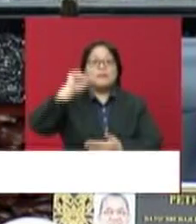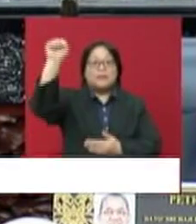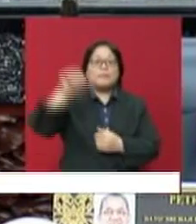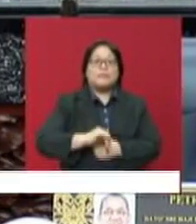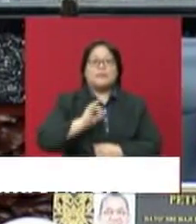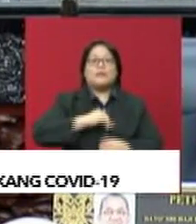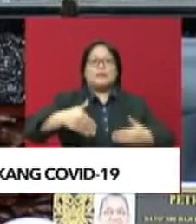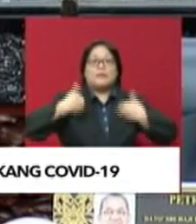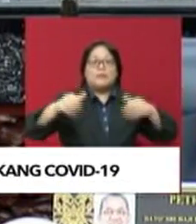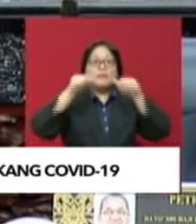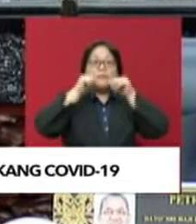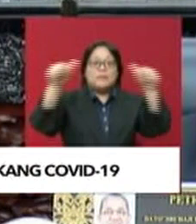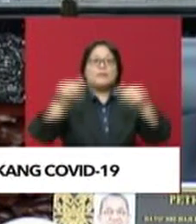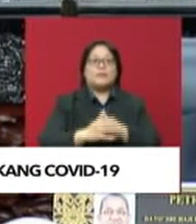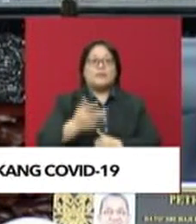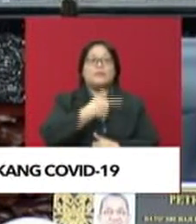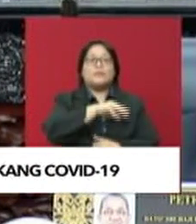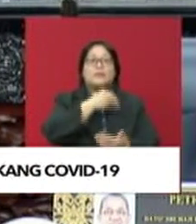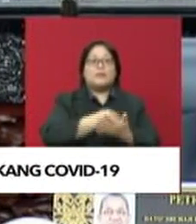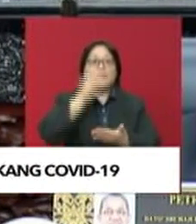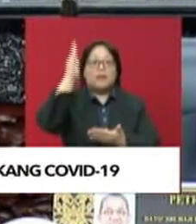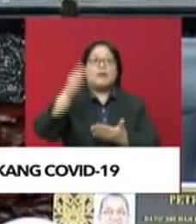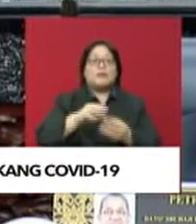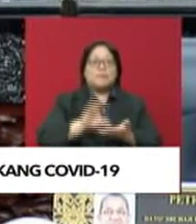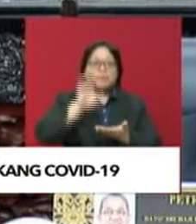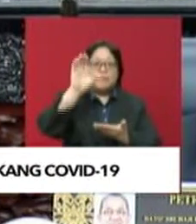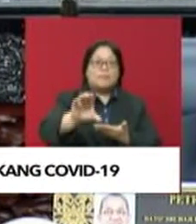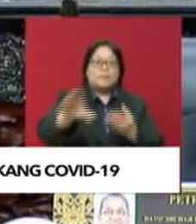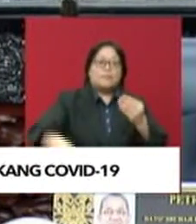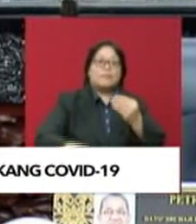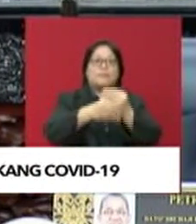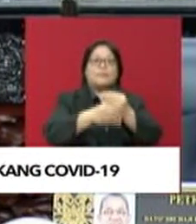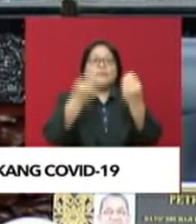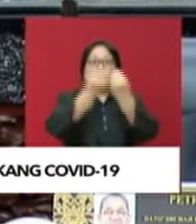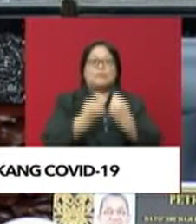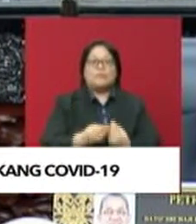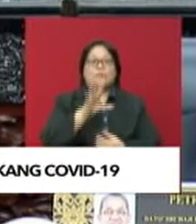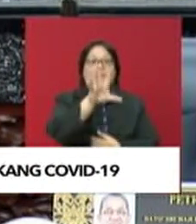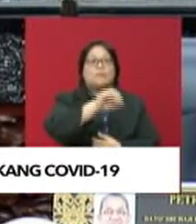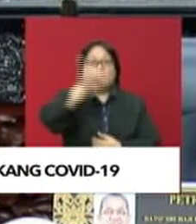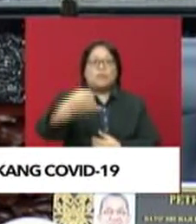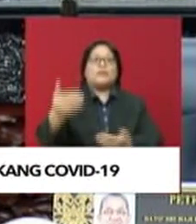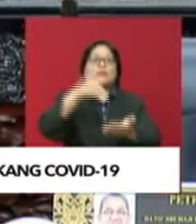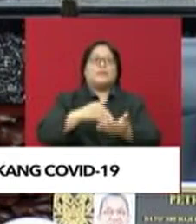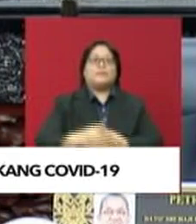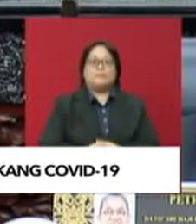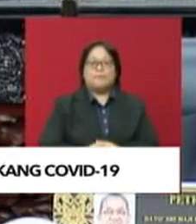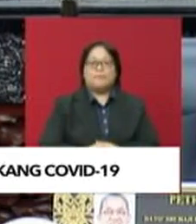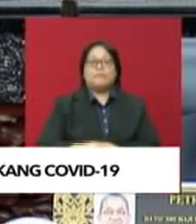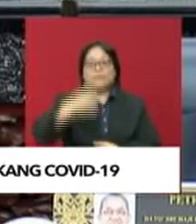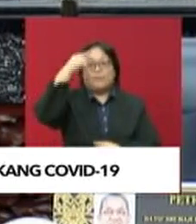sukacita diumumkan bahwa kementerian keuangan akan menyalurkan dana tambahan berjumlah 50 juta lagi